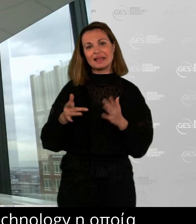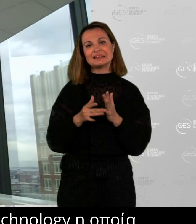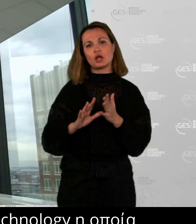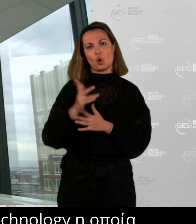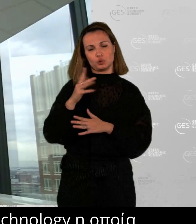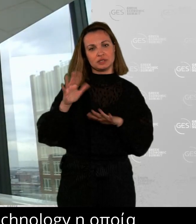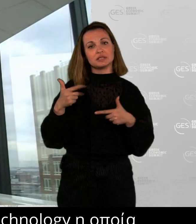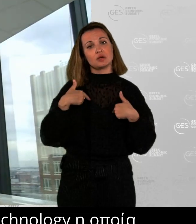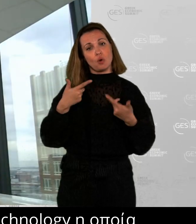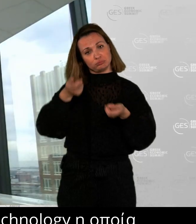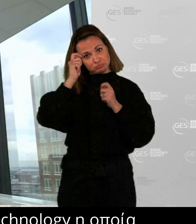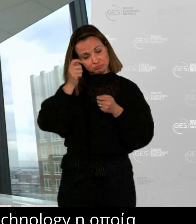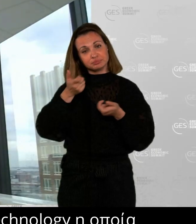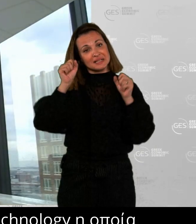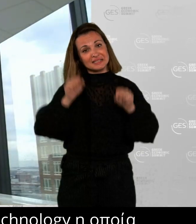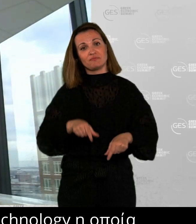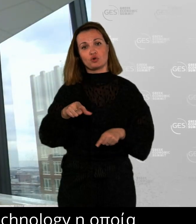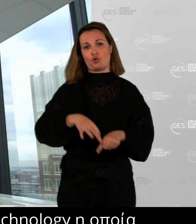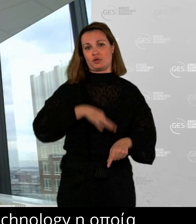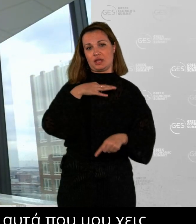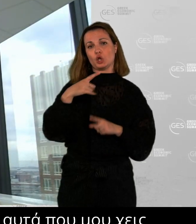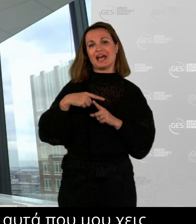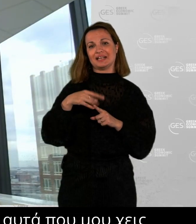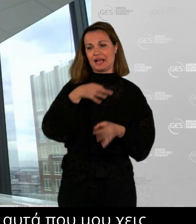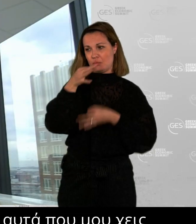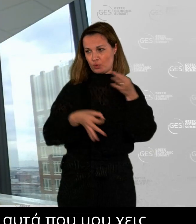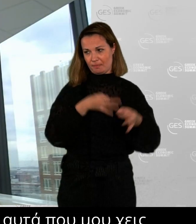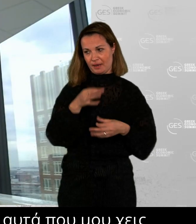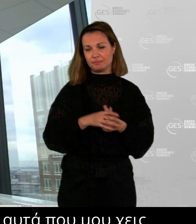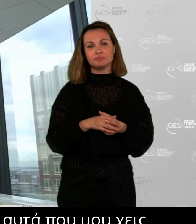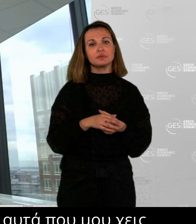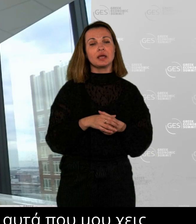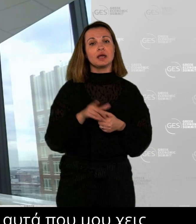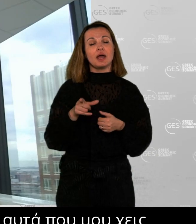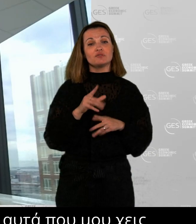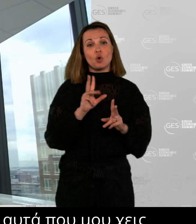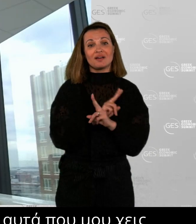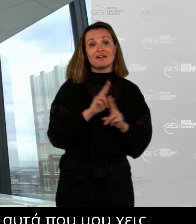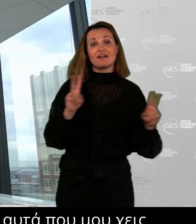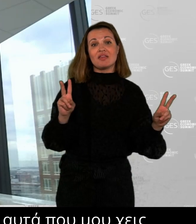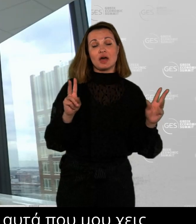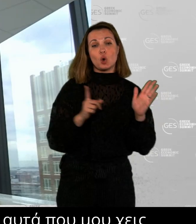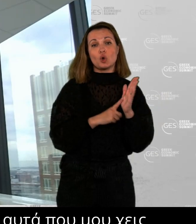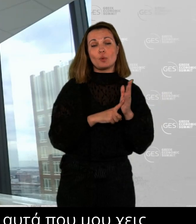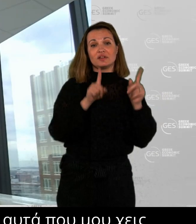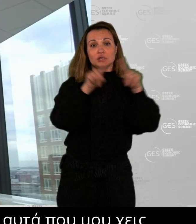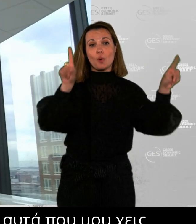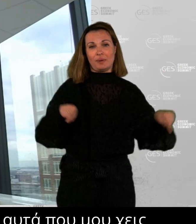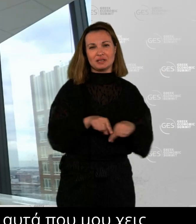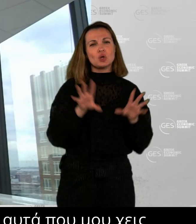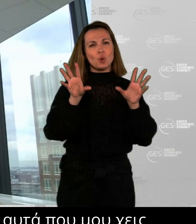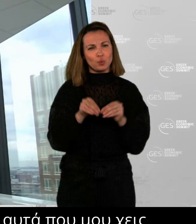που είπε ο κ. Ταραντήλης. Η δημιουργία ενός καθαρού νομοθετικού πλαισίου πίσω από τους τεχνοβλαστούς